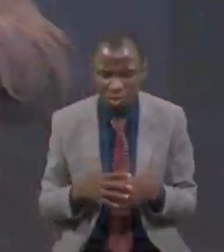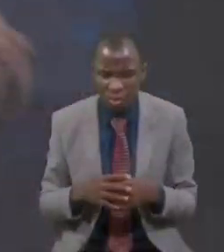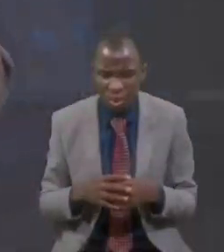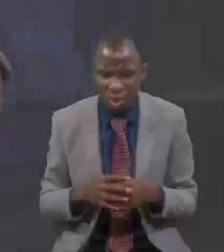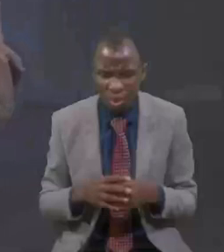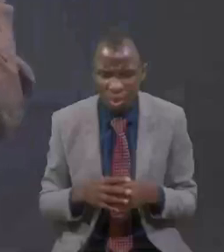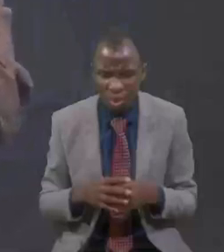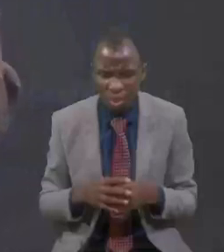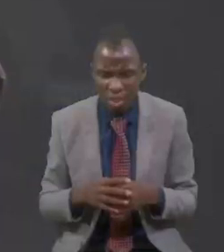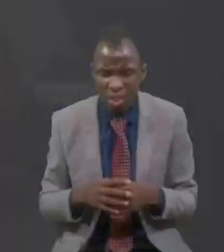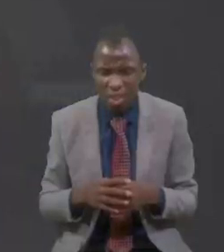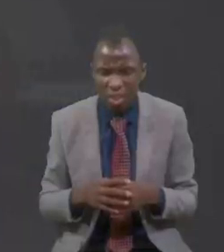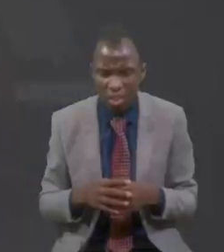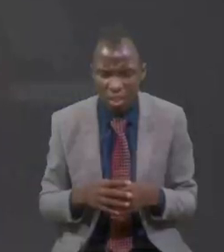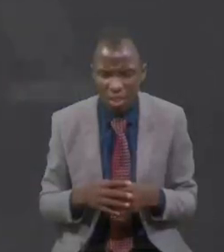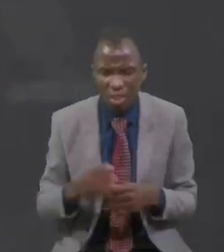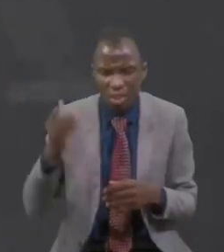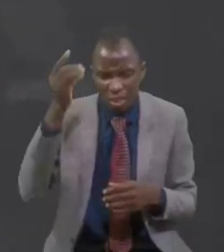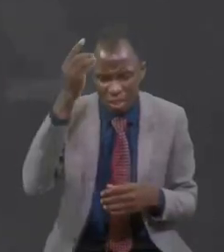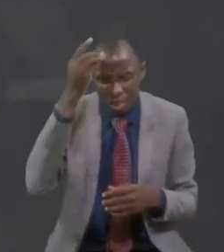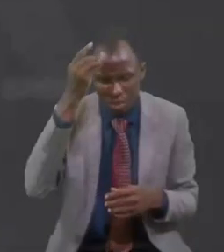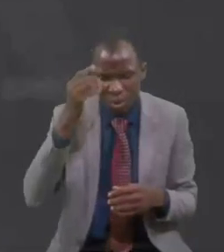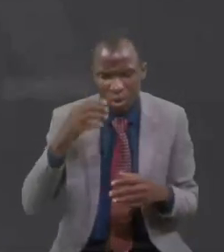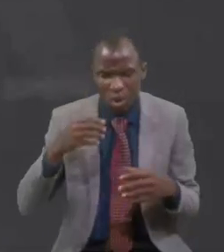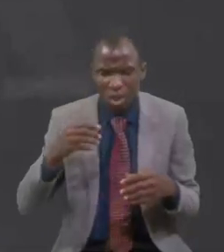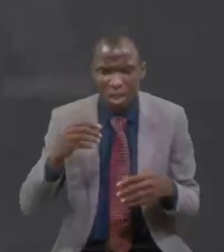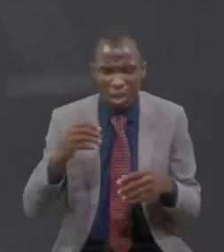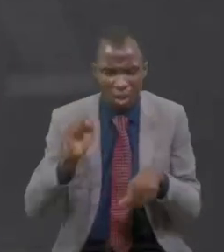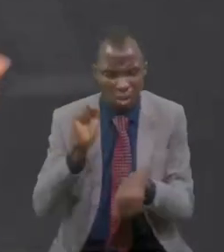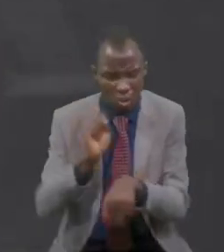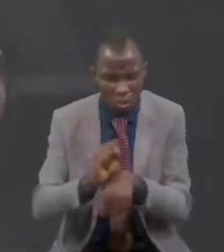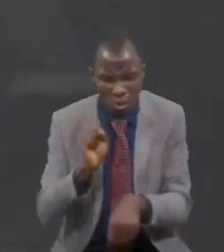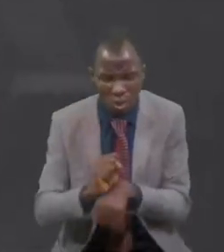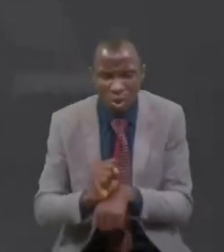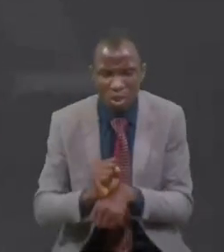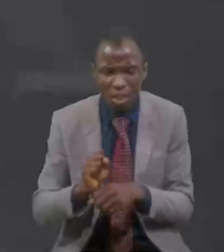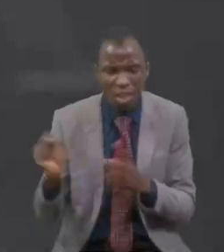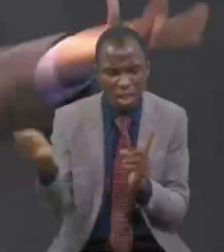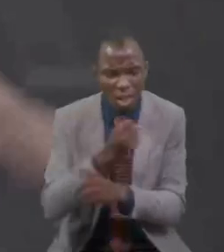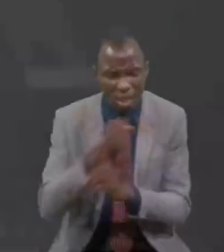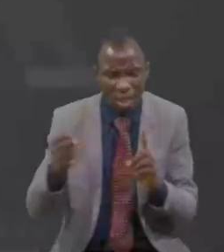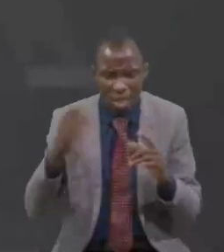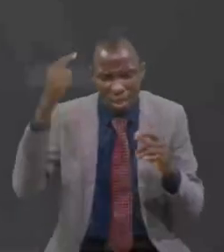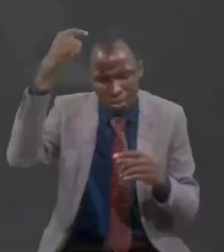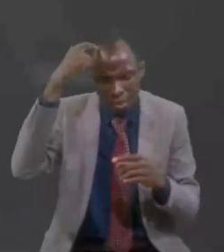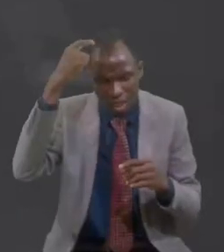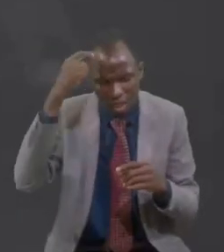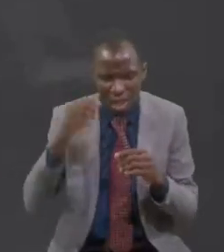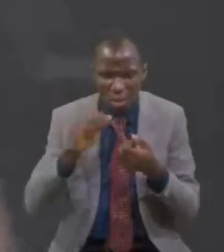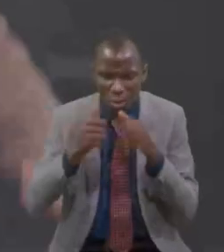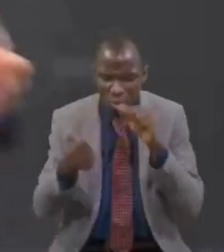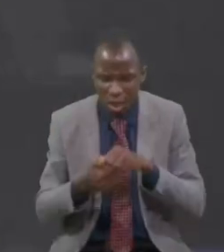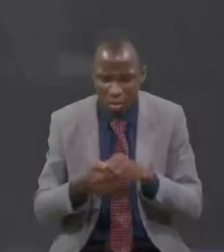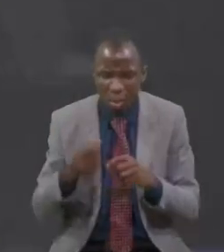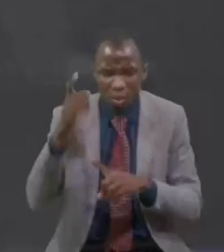guérri les activités démoniaques les afflictions les attaques la dépression mentale de